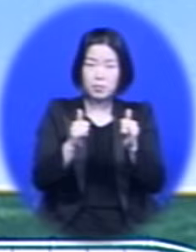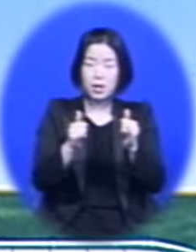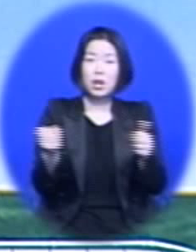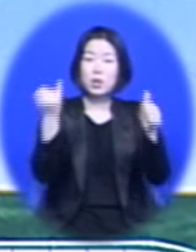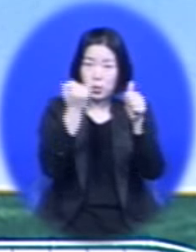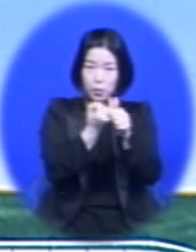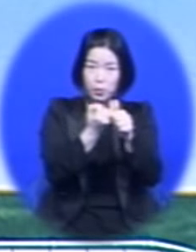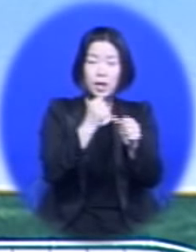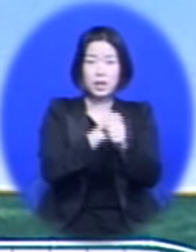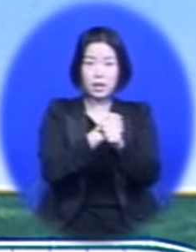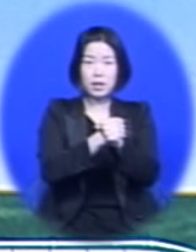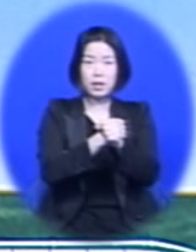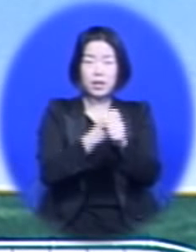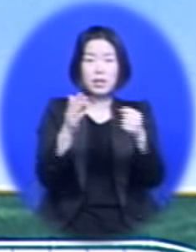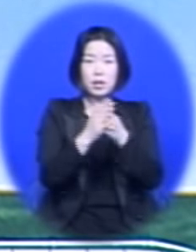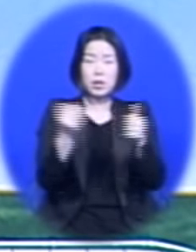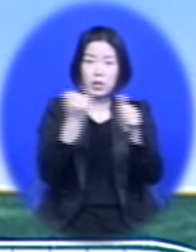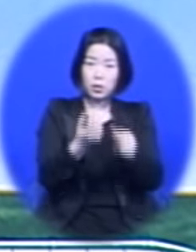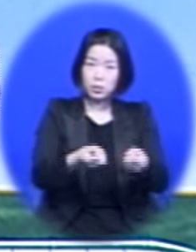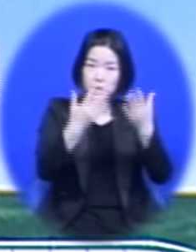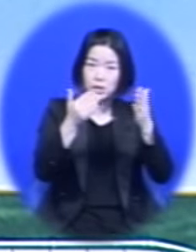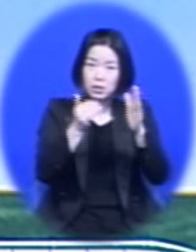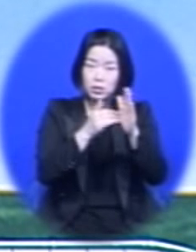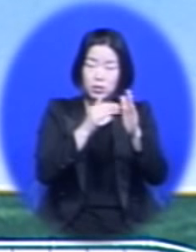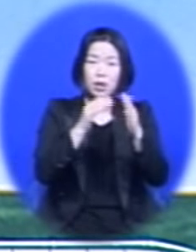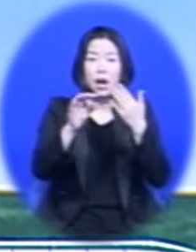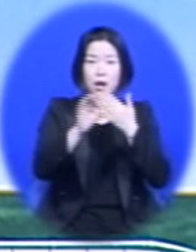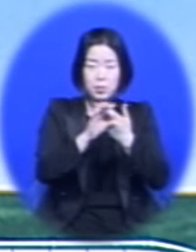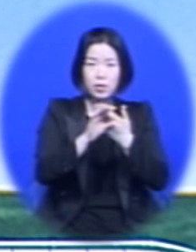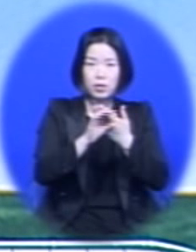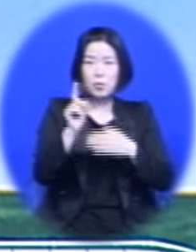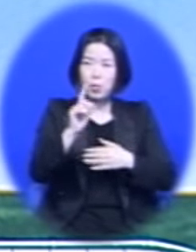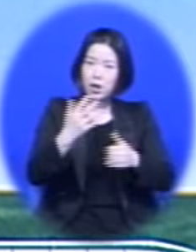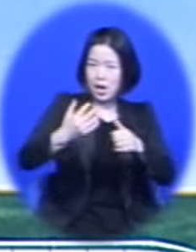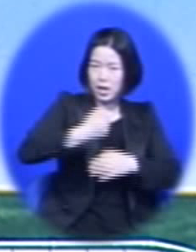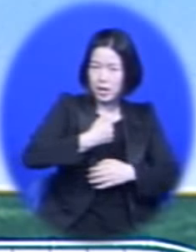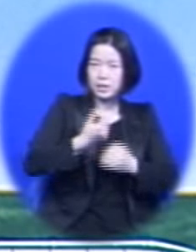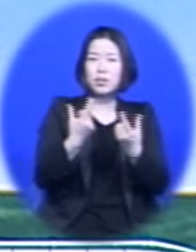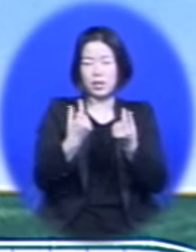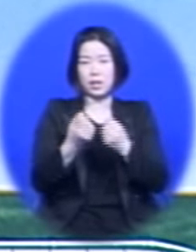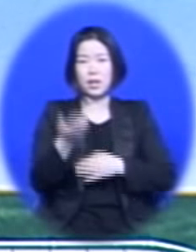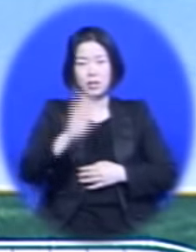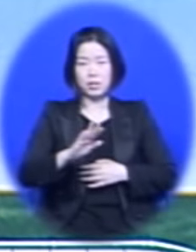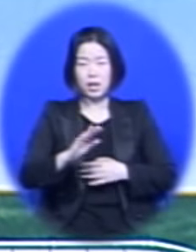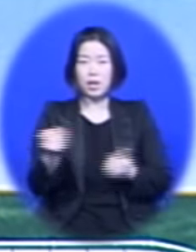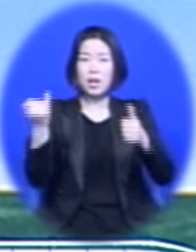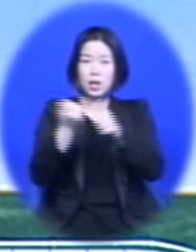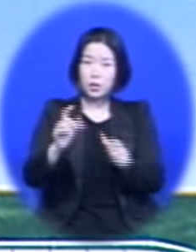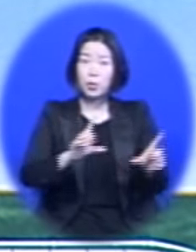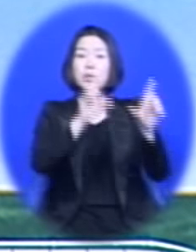결혼을 한다. 그래서 결혼식을 하면 무언가를 성취한 것 같습니다. 그러나 결혼